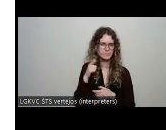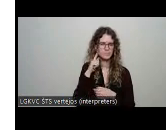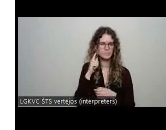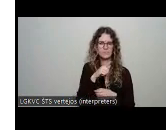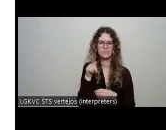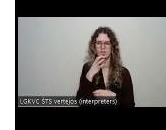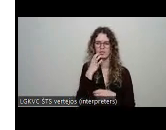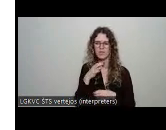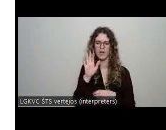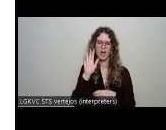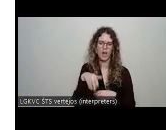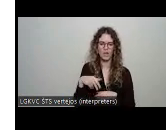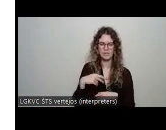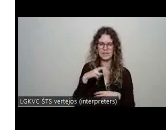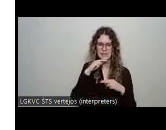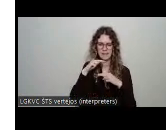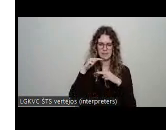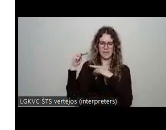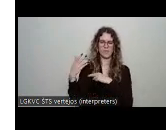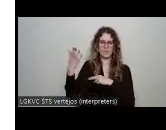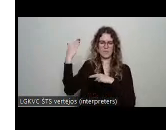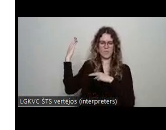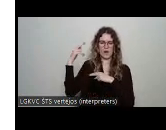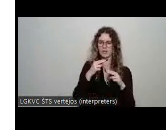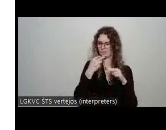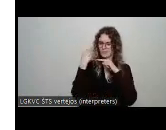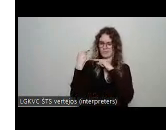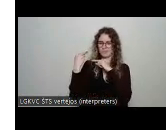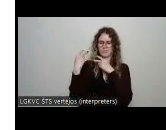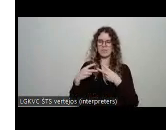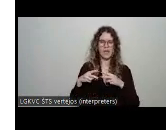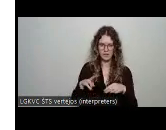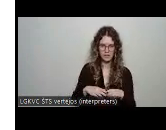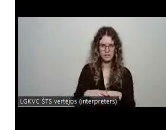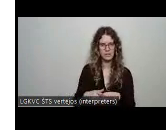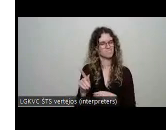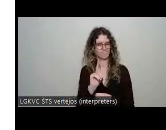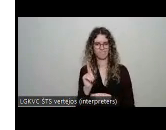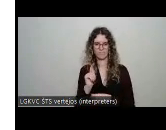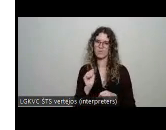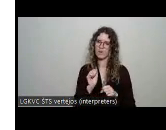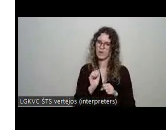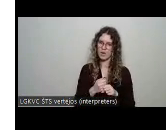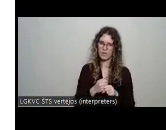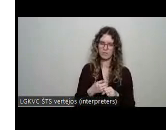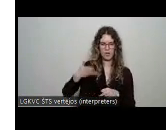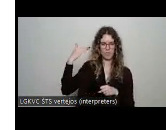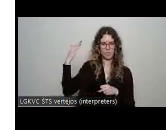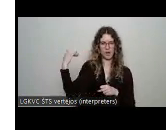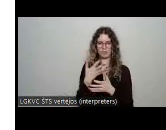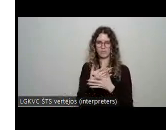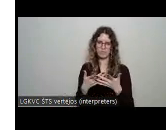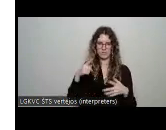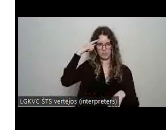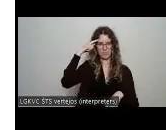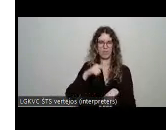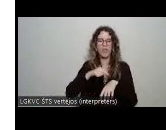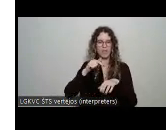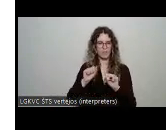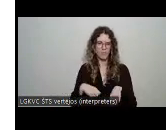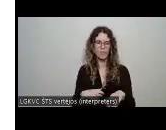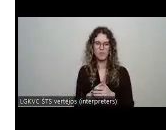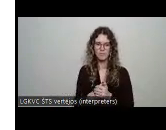koncentruotis į praeitį, geriau į ateitį. Ne, praeitis iš tikrųjų pateikė daug įdomių pamokų, iš kurių galima mokytis. Ir svarbu, kad šios